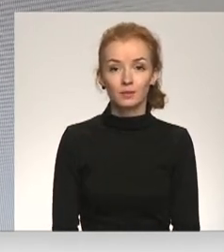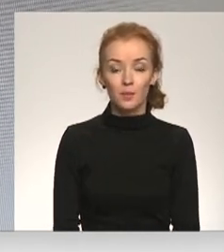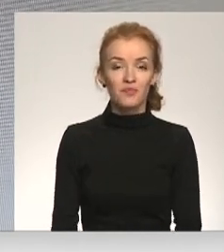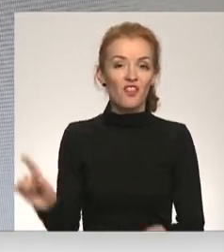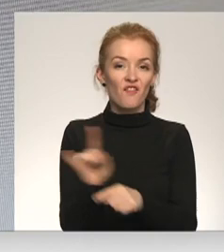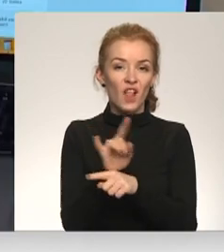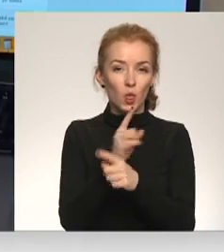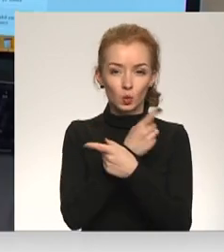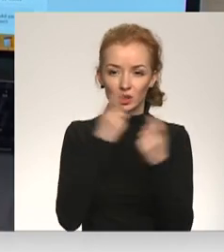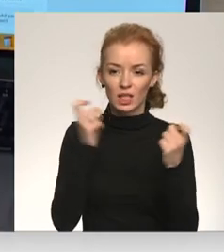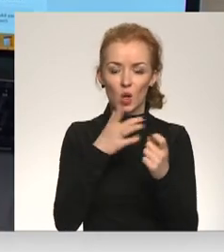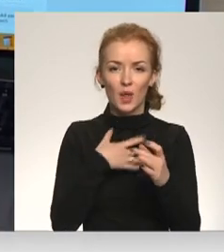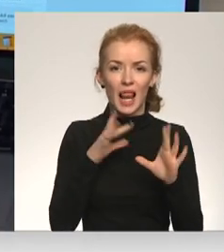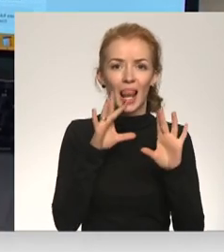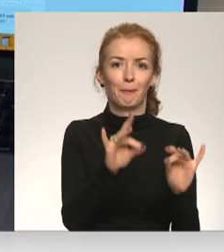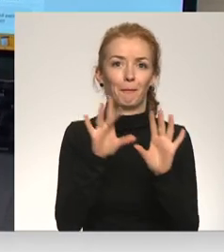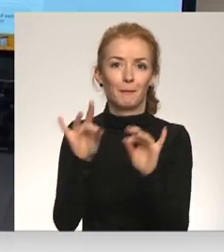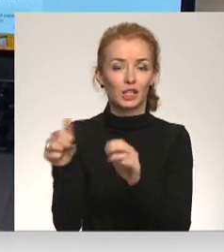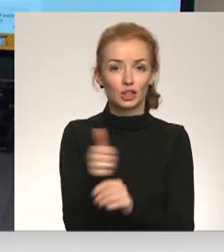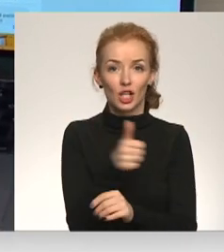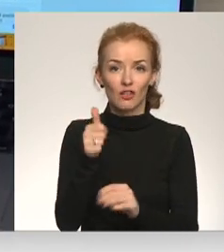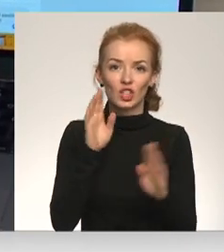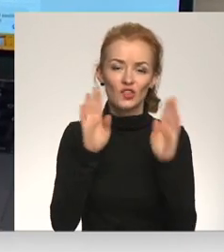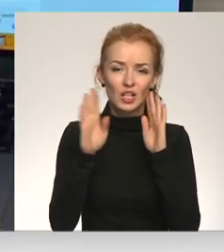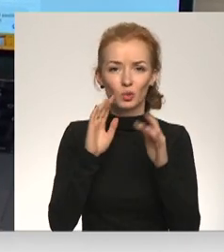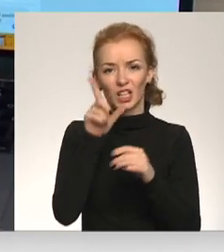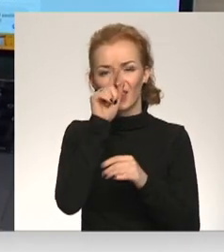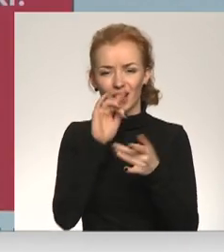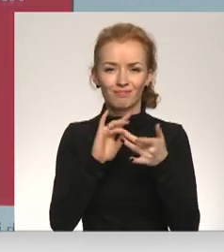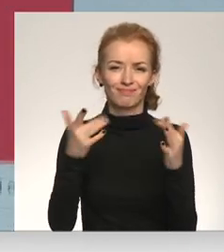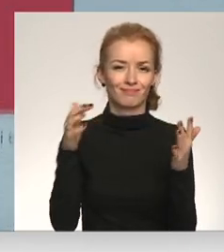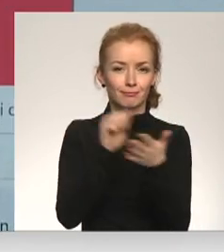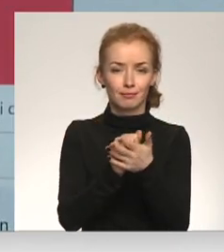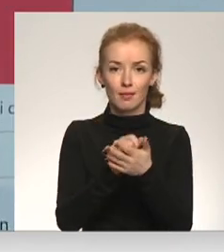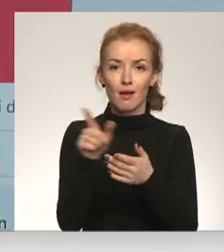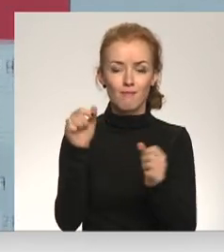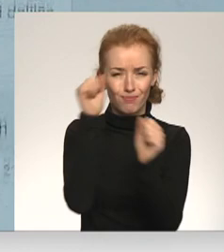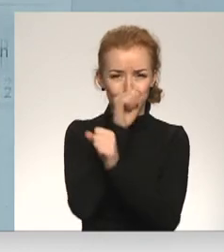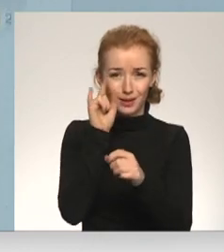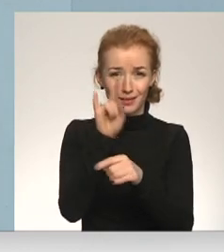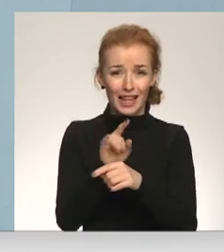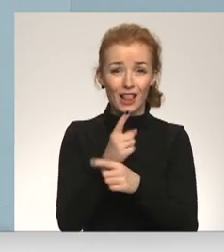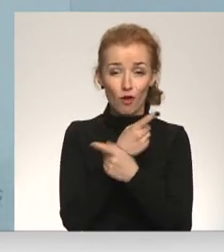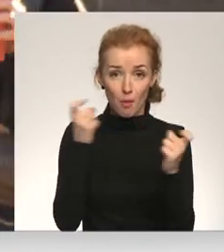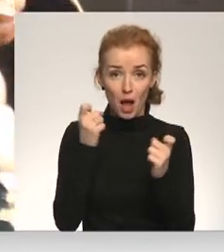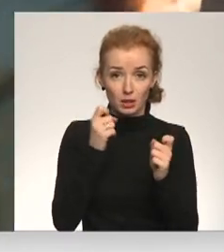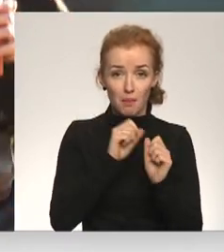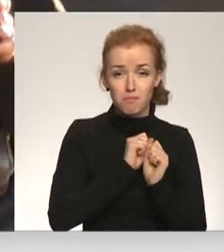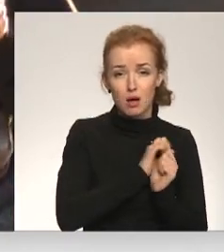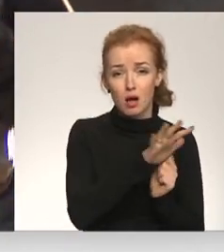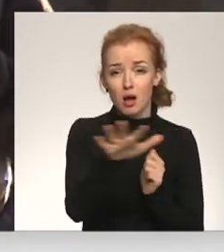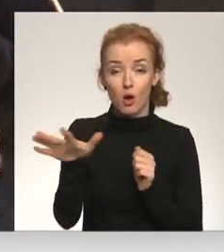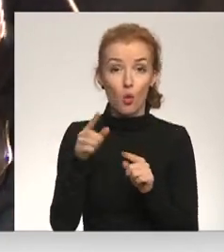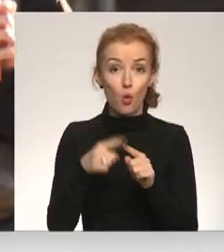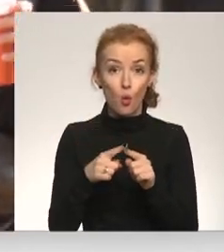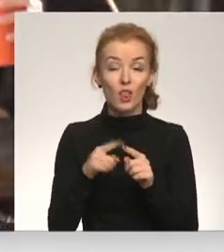Viltus ziņas ir lipīgas. Īpaši sociālajos tīklos nepārbaudīt un maldīga informācija nereti apceļo pasauli daudz ātrāk nekā patiesā.